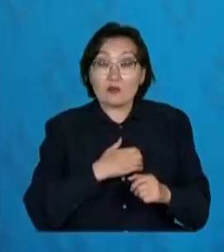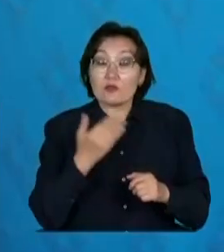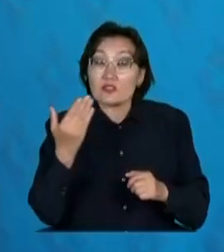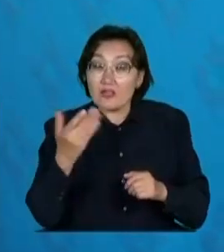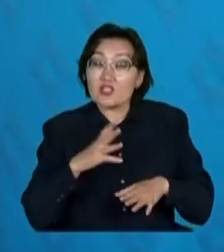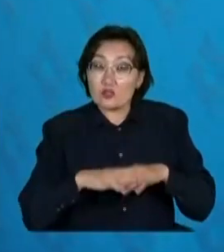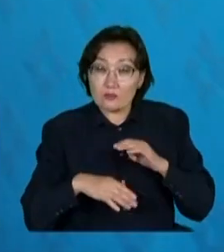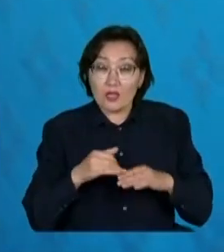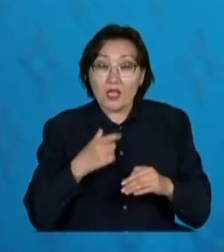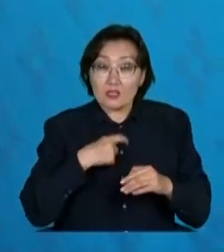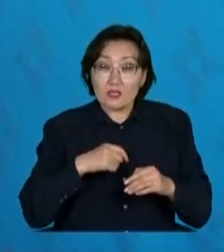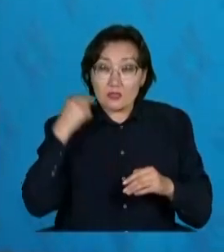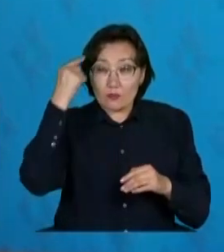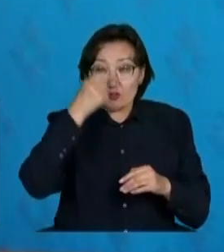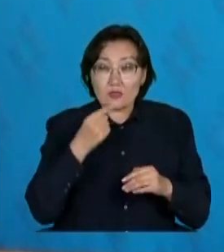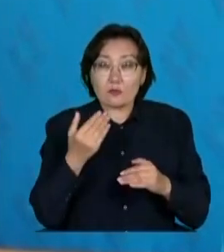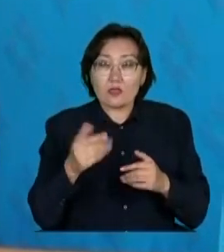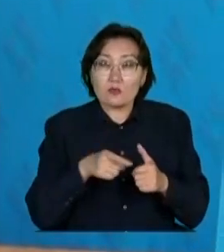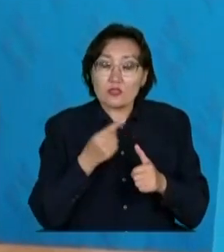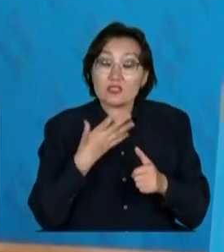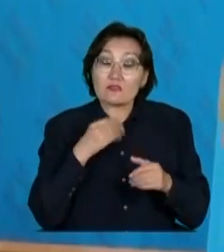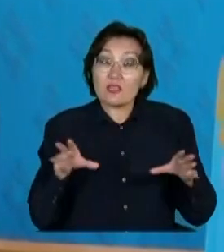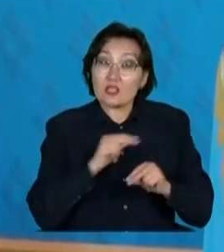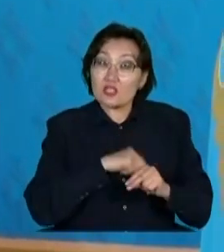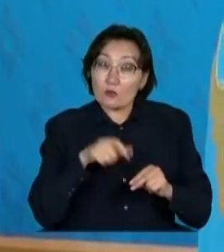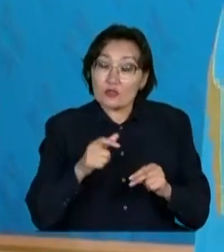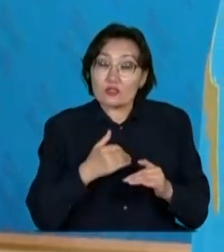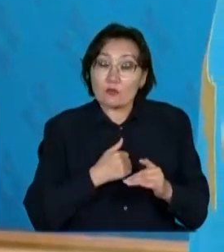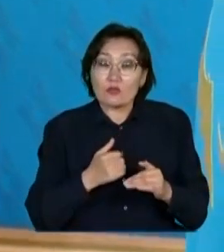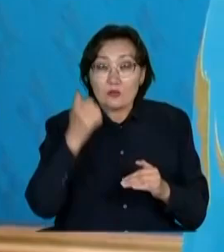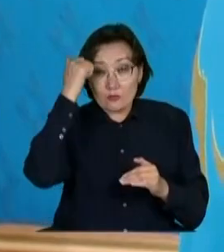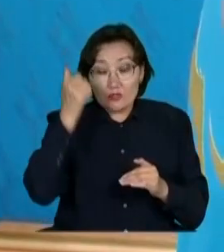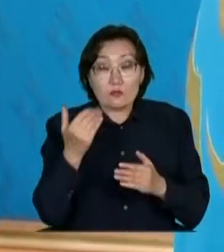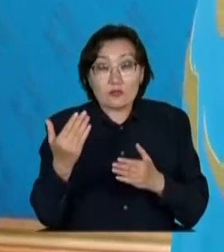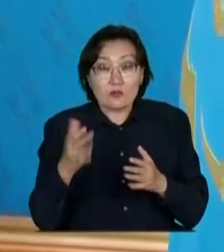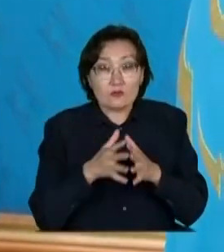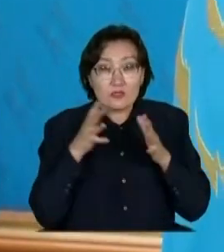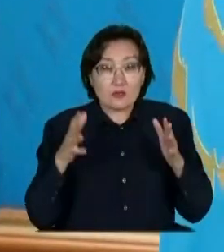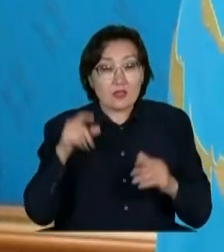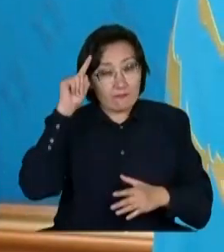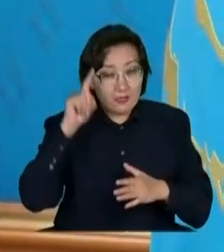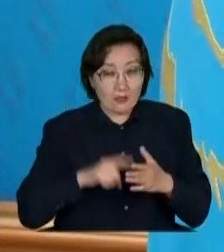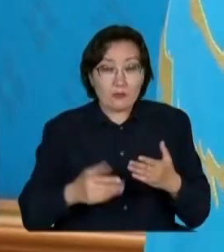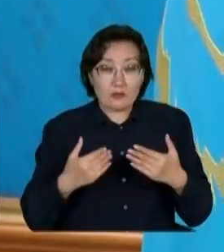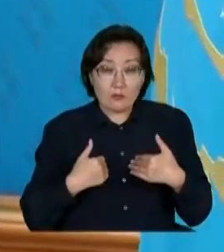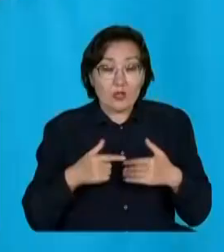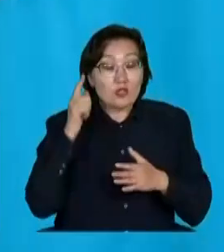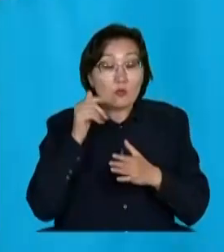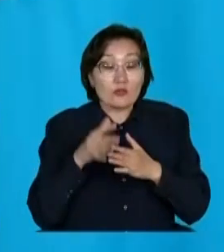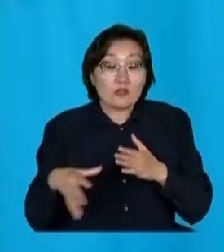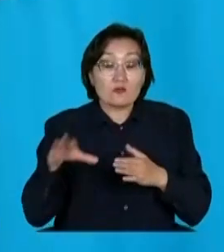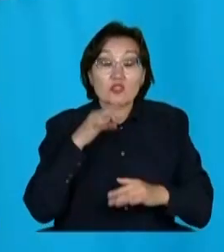ваших рук, от себя лично и от имени своих коллег. Я благодарю вас за столь высокое доверие. Мы понимаем